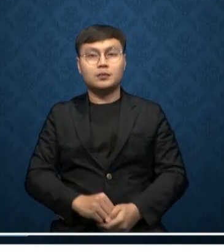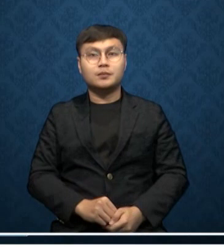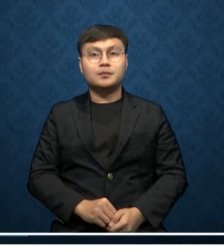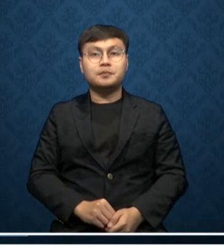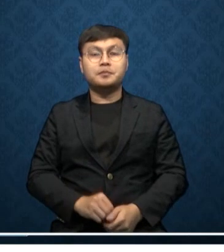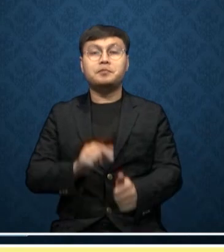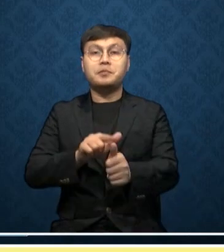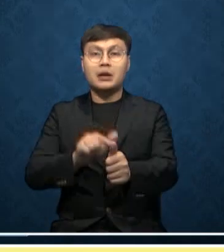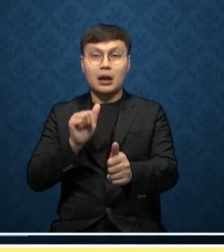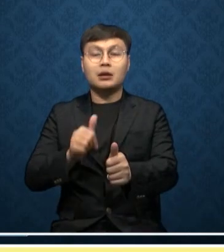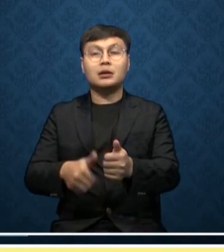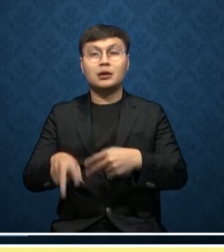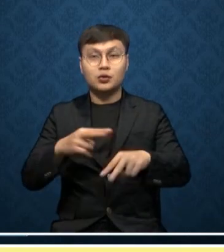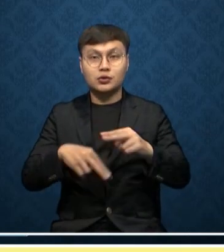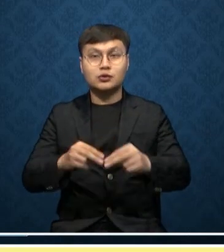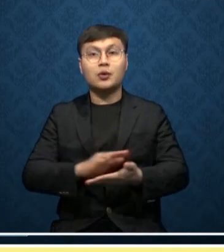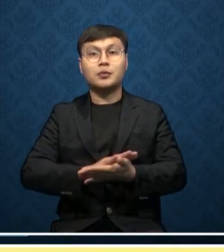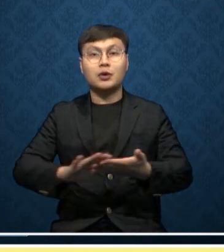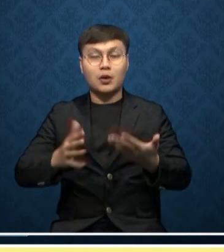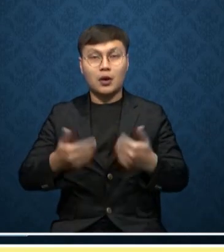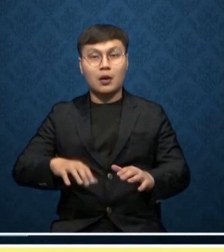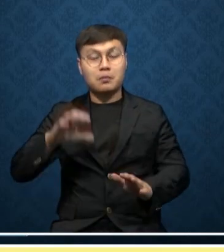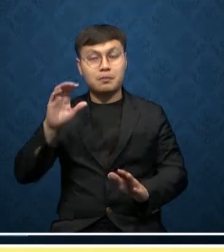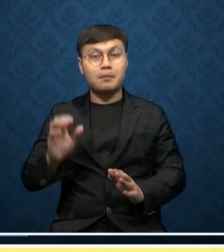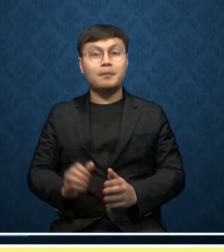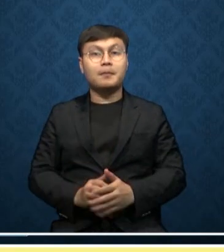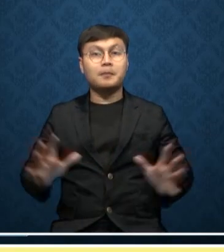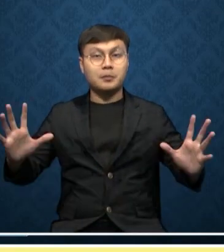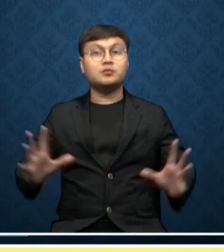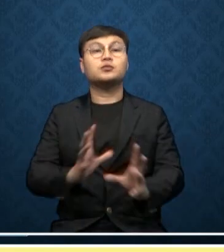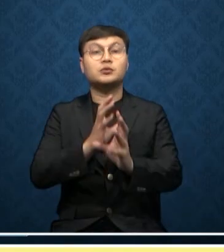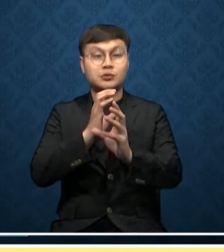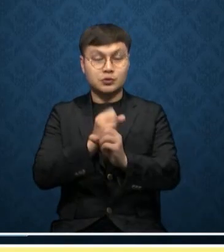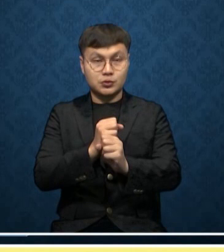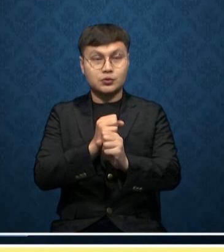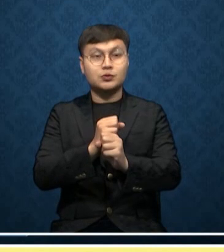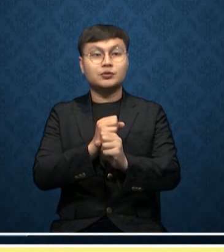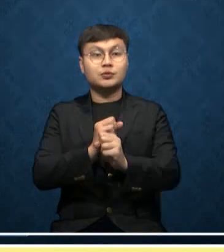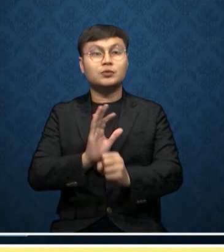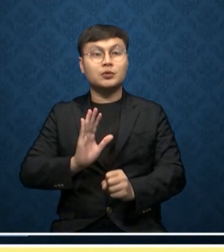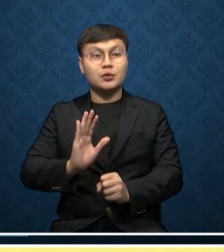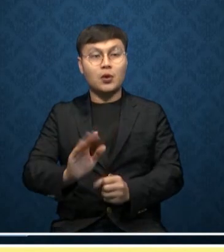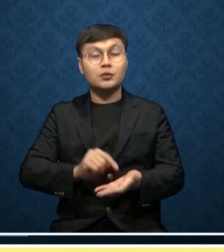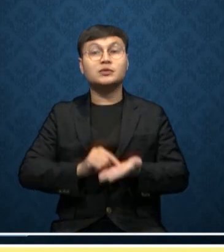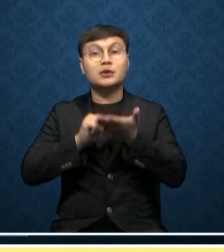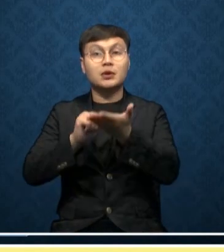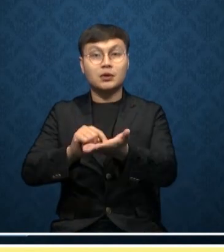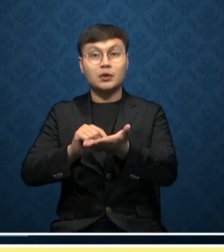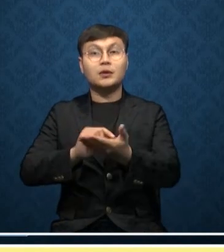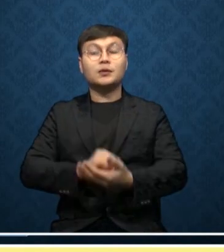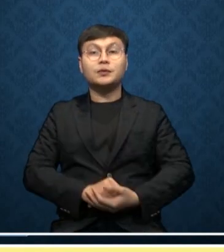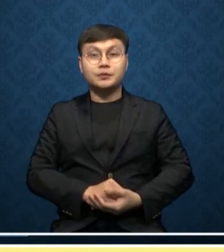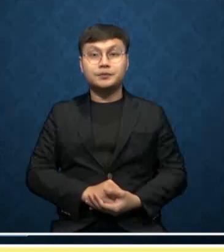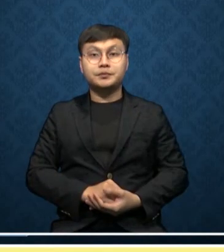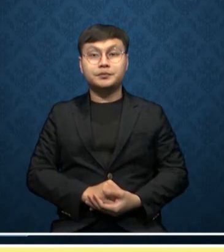ให้เรียบร้อยนะครับอันนี้ก็เป็นภาพรวมของเอ่อการเสนอแนะและก็